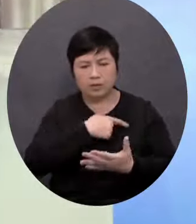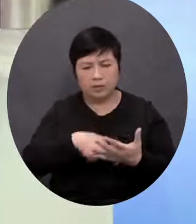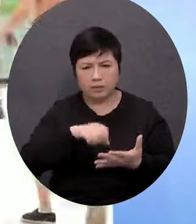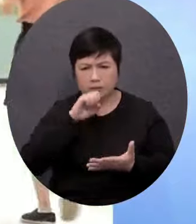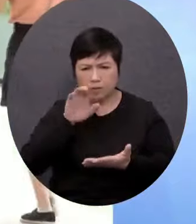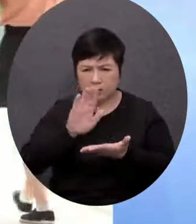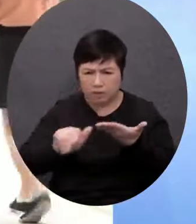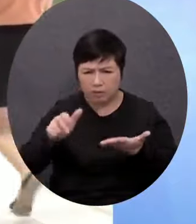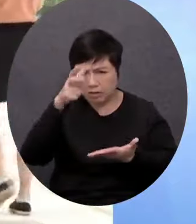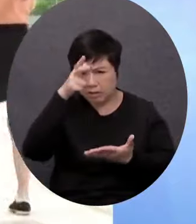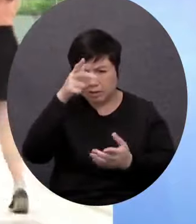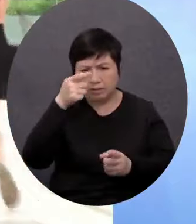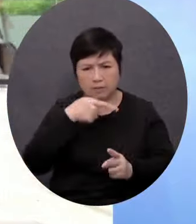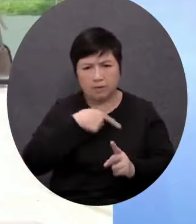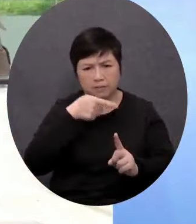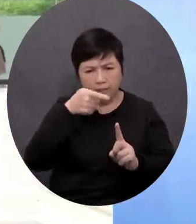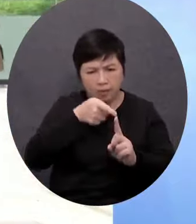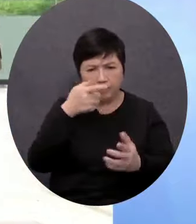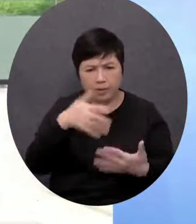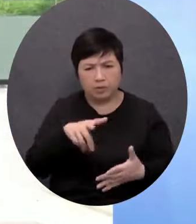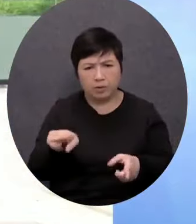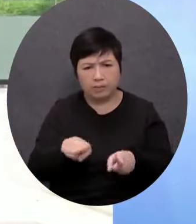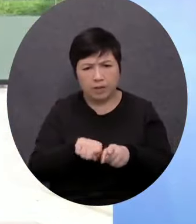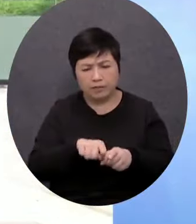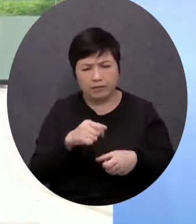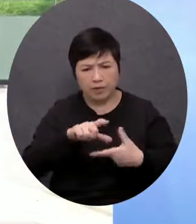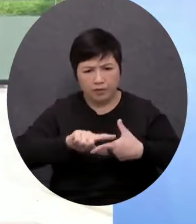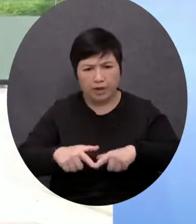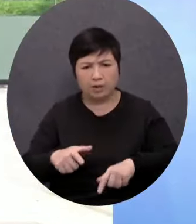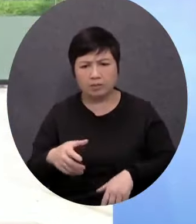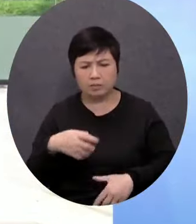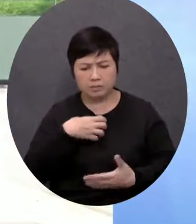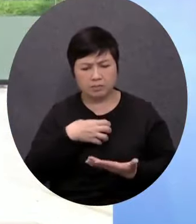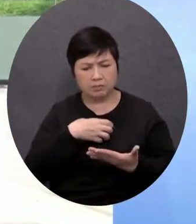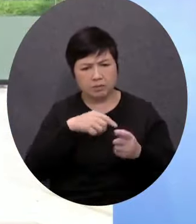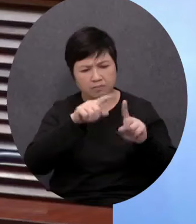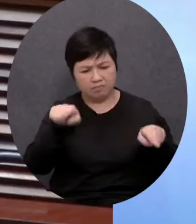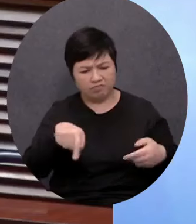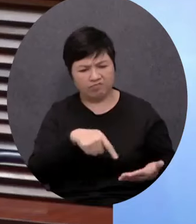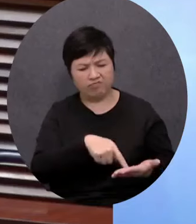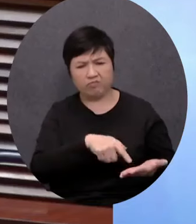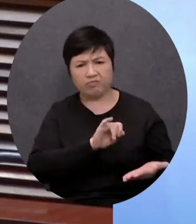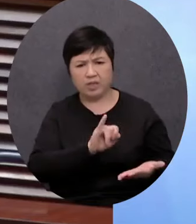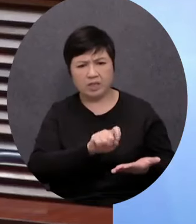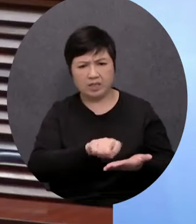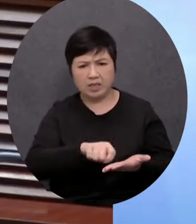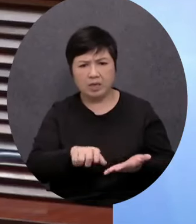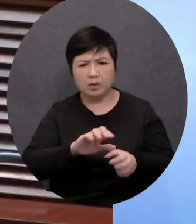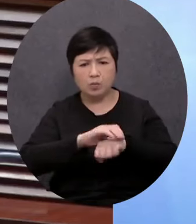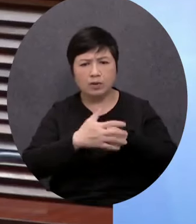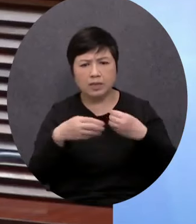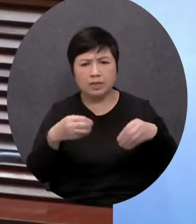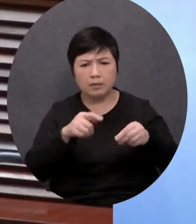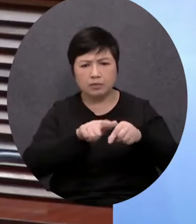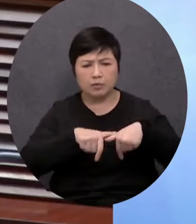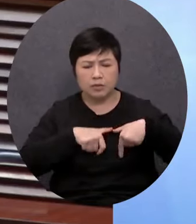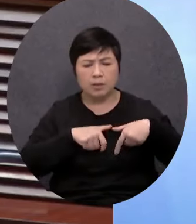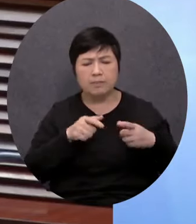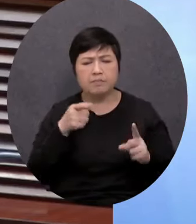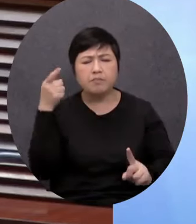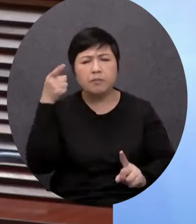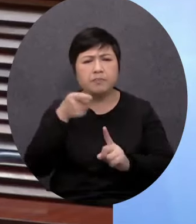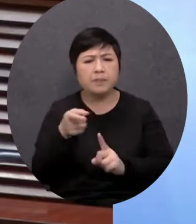政策目標同策略。 局長，我覺得你呢張 paper 要寫過啦。咁咩叫國際教育樞紐？你目標係乜